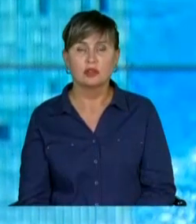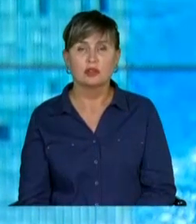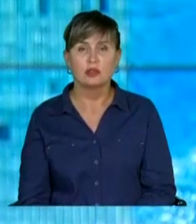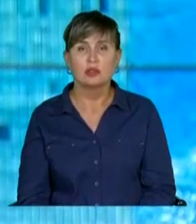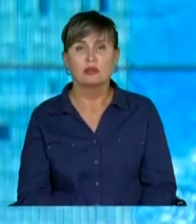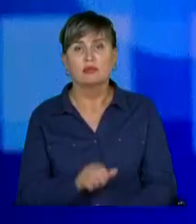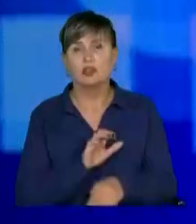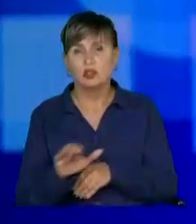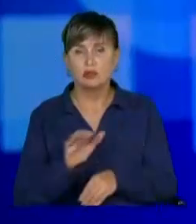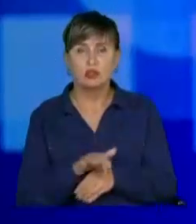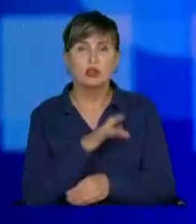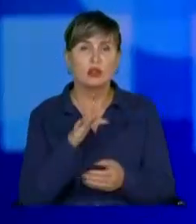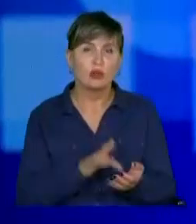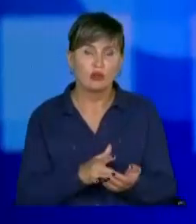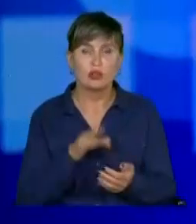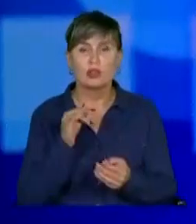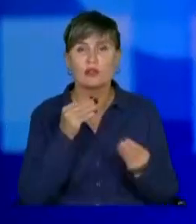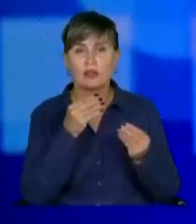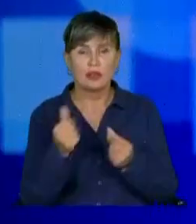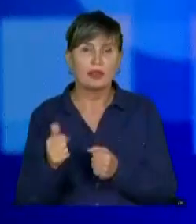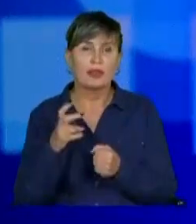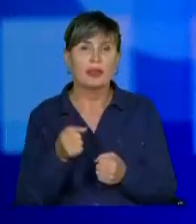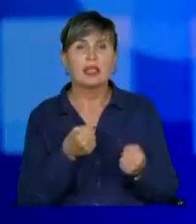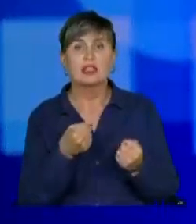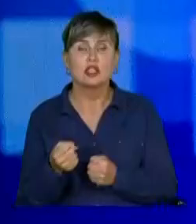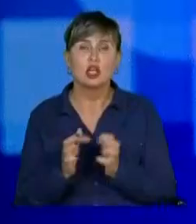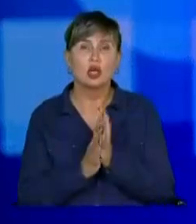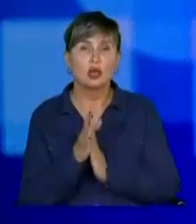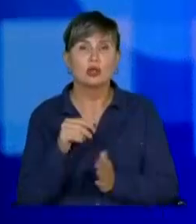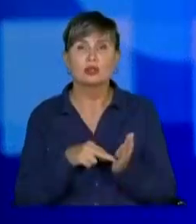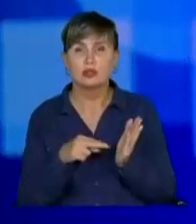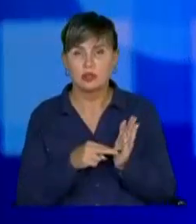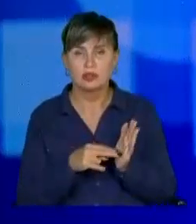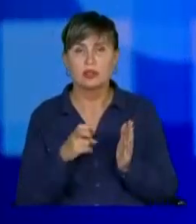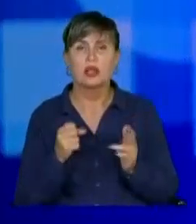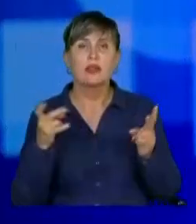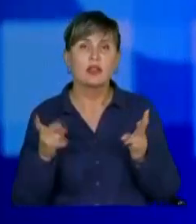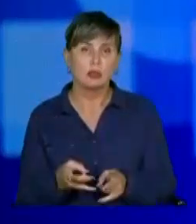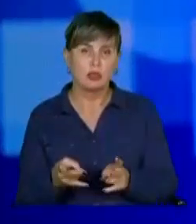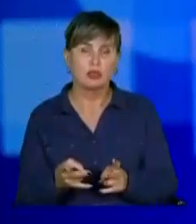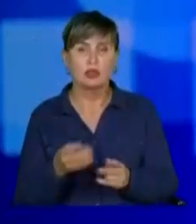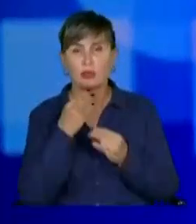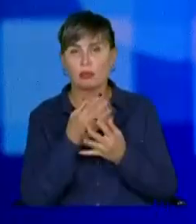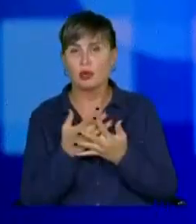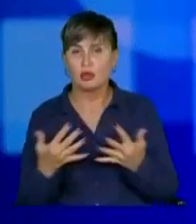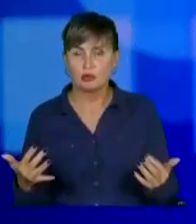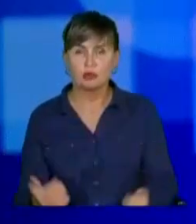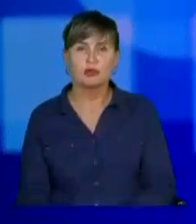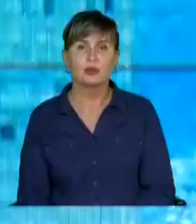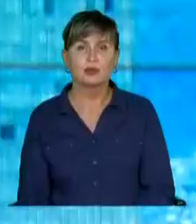снабжение города данными продуктами и влияет на сдерживание роста цен на необходимые продукты